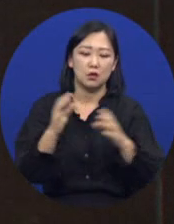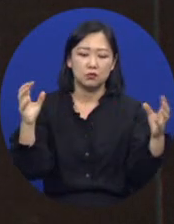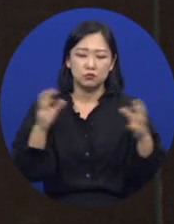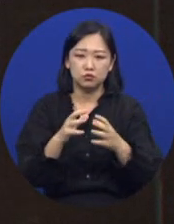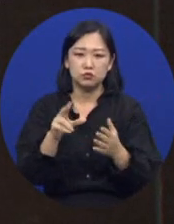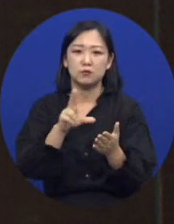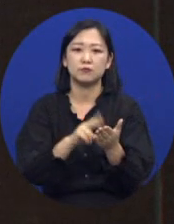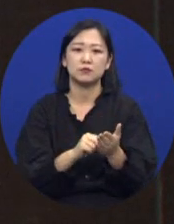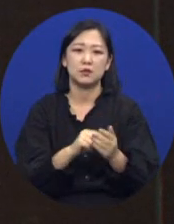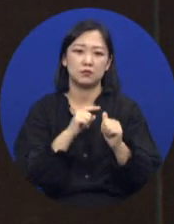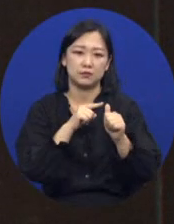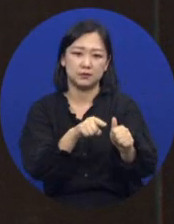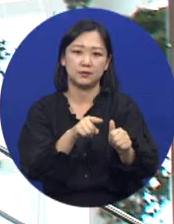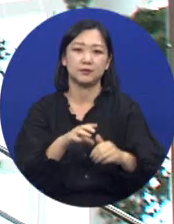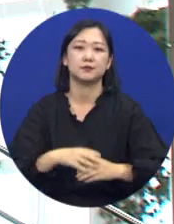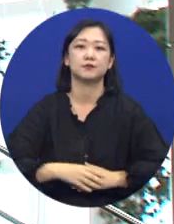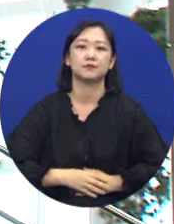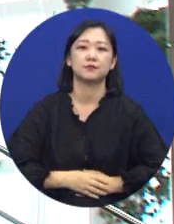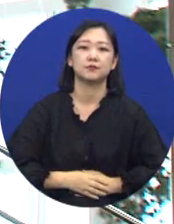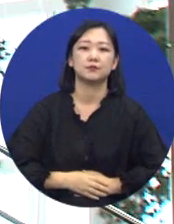총체적 난국이라고 지적했습니다.